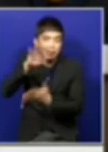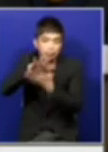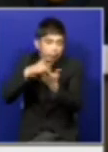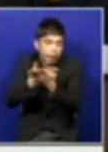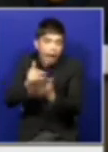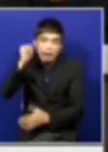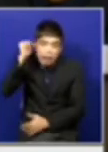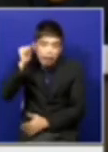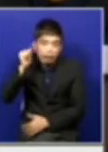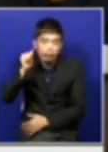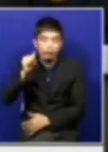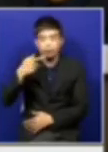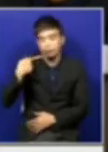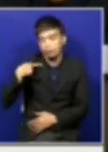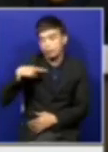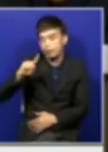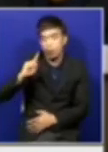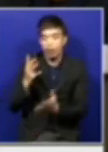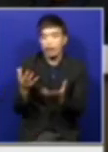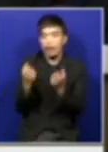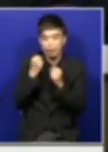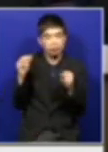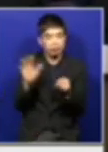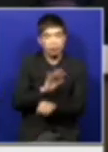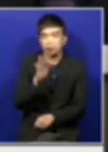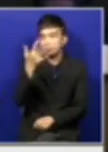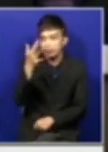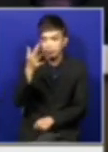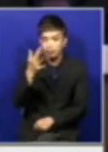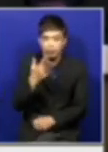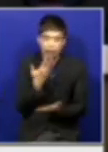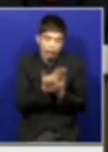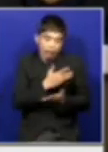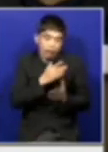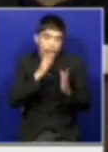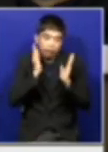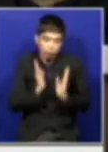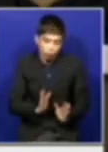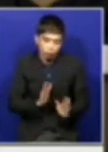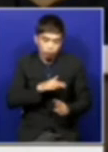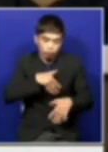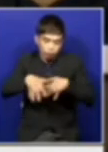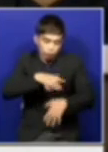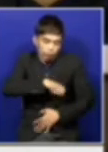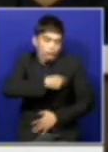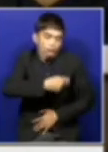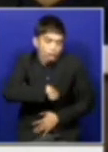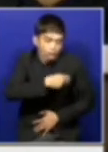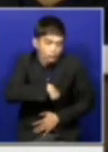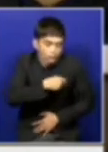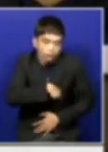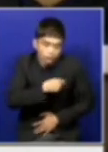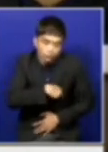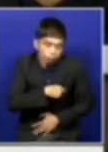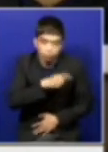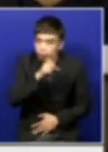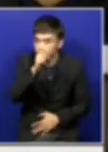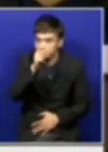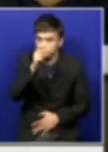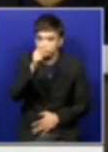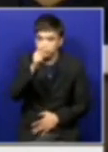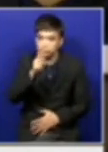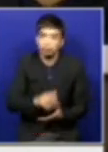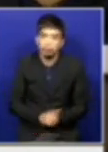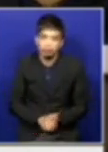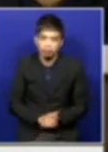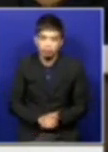งินเปล่าๆครับแล้วก็ชาวบ้านก็ต้องควักเงินไปสมทบอีก 2,500 บาทอย่างนี้นะครับแต่สิ่งที่เขาต้องการเดี๋ยวนี้